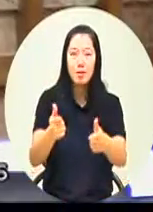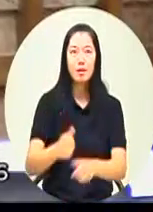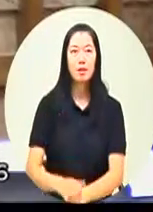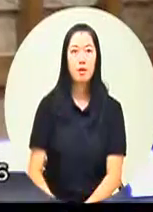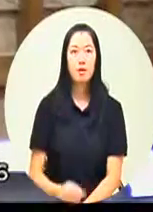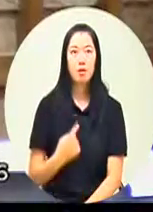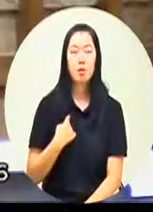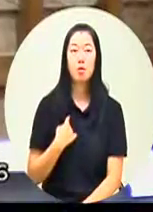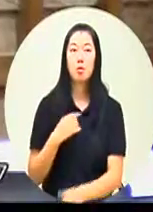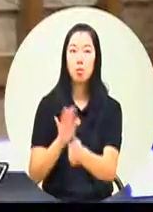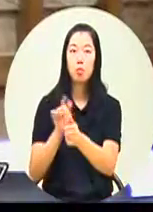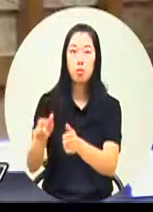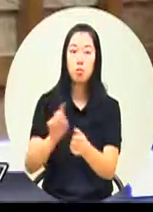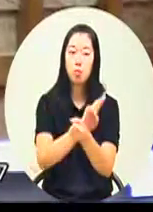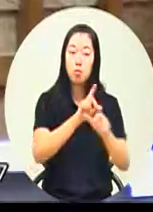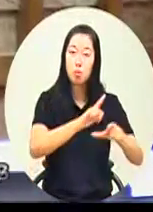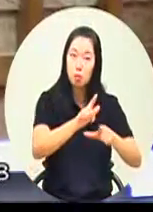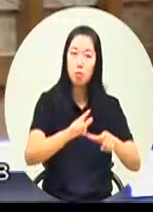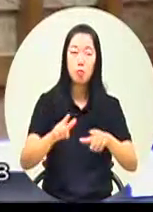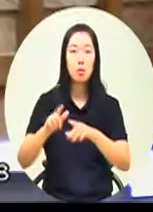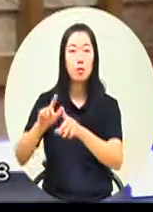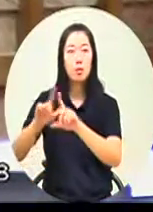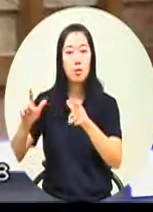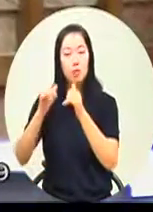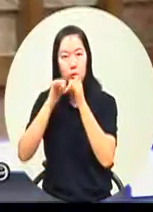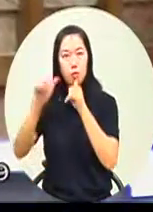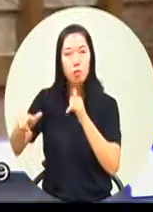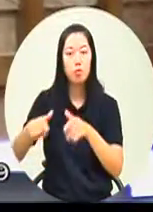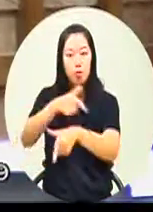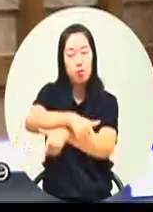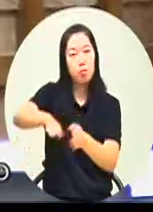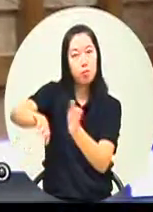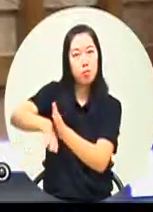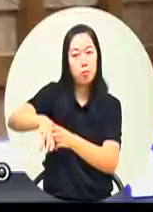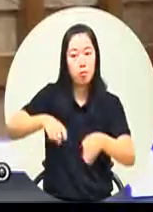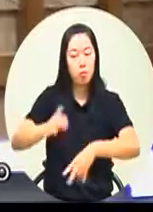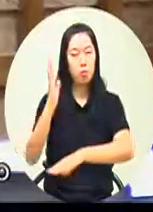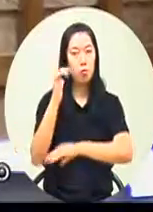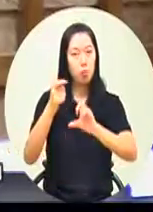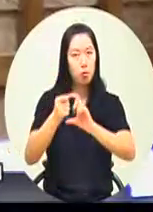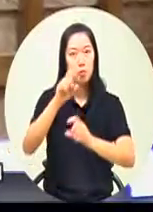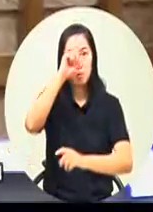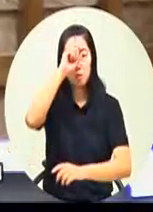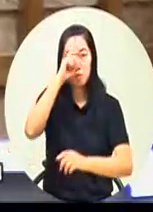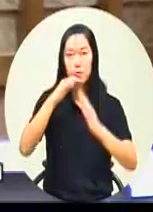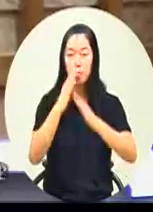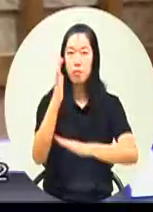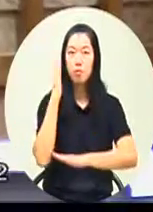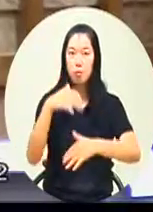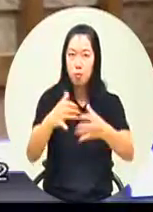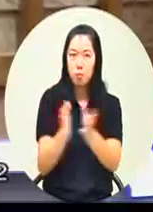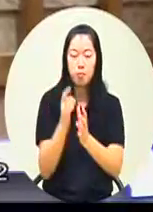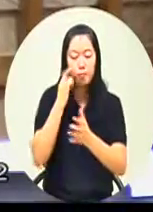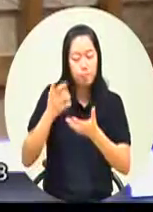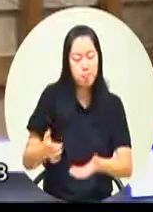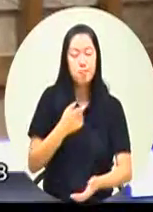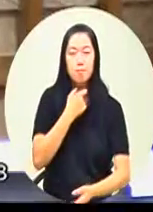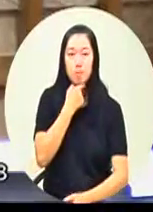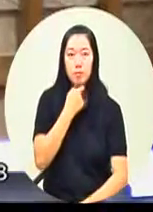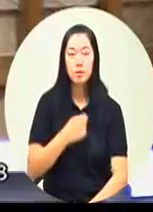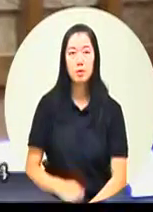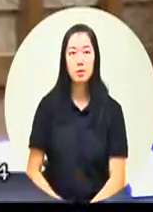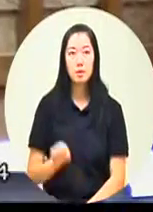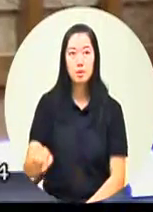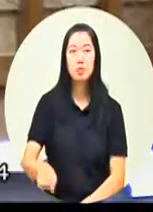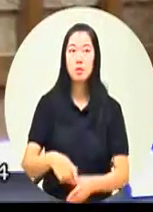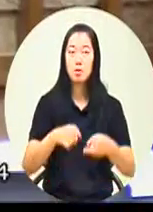阮林门大寮发声啊。这最南边的一个行政区，希望我们市府团队这边也特别重视哦。我们的工